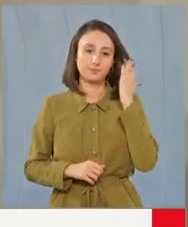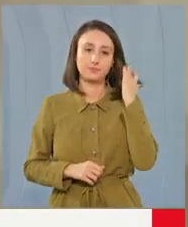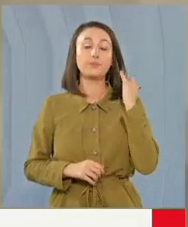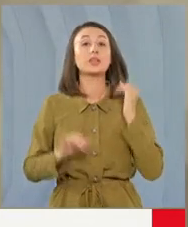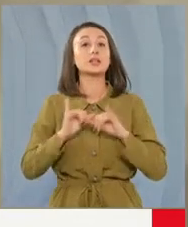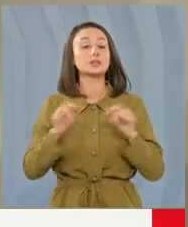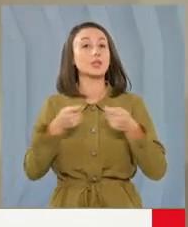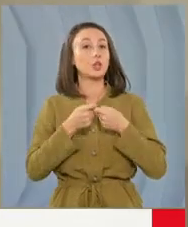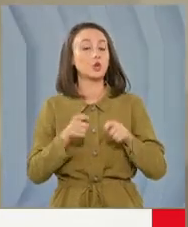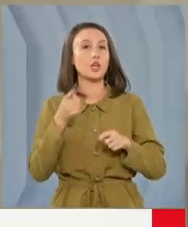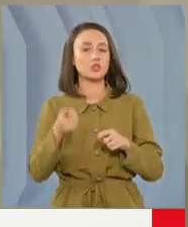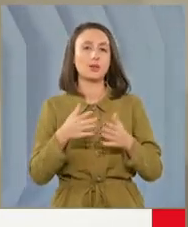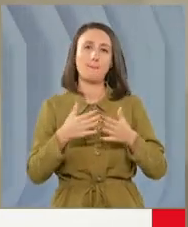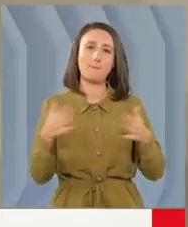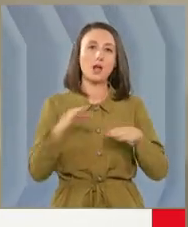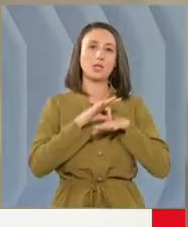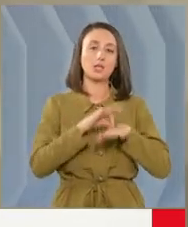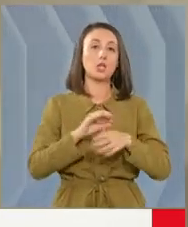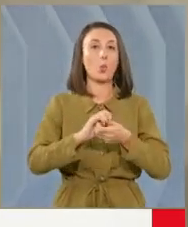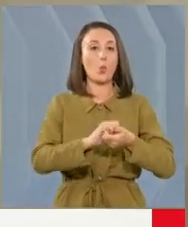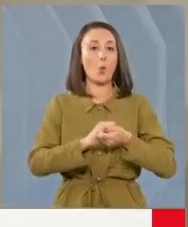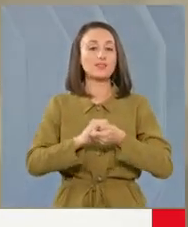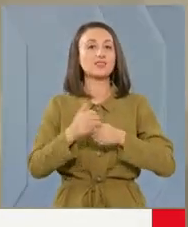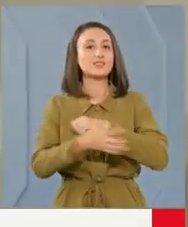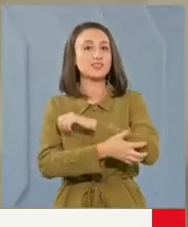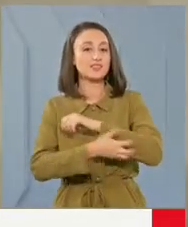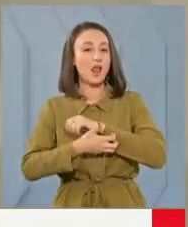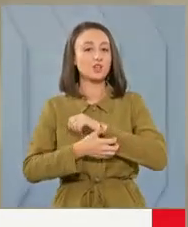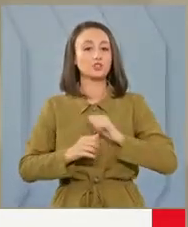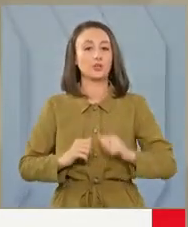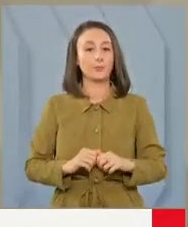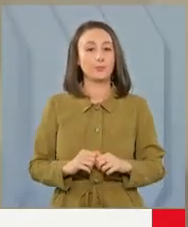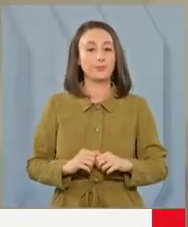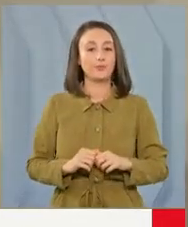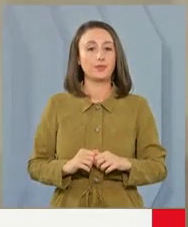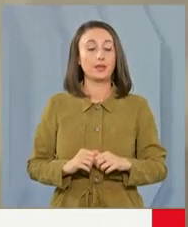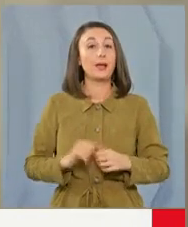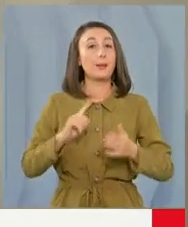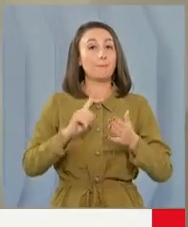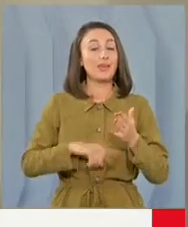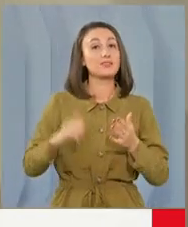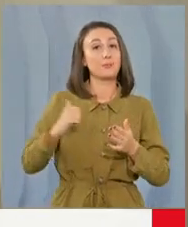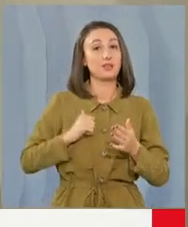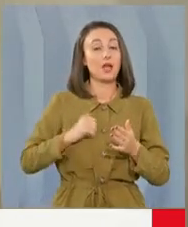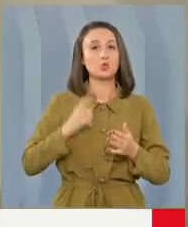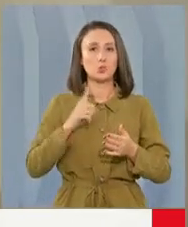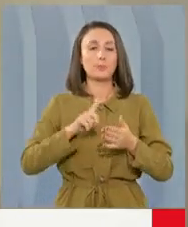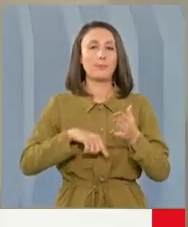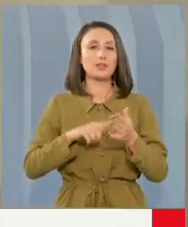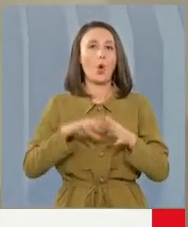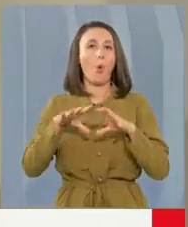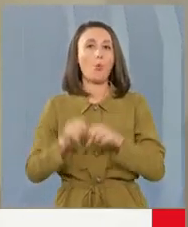răspândită de toți acești mari lideri ai coaliției Sărăciei, cum că pensiile militarilor ar fi pensii ocupaționale.